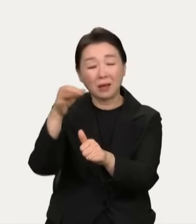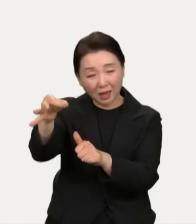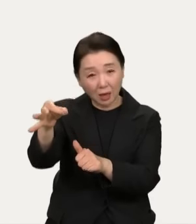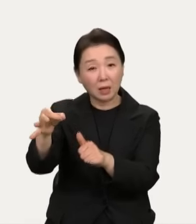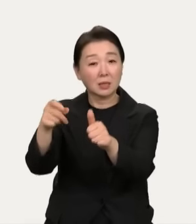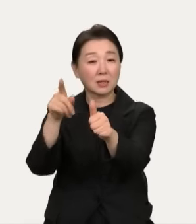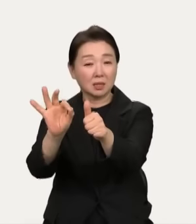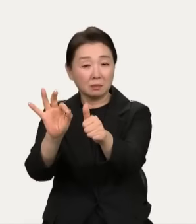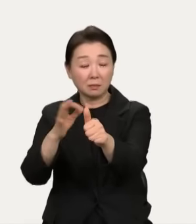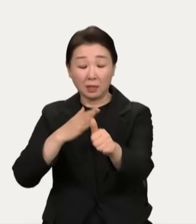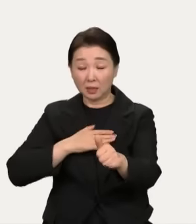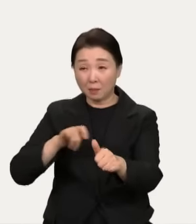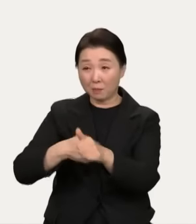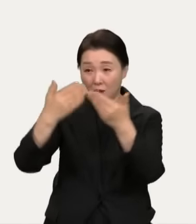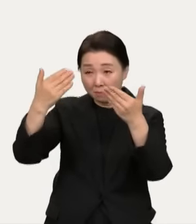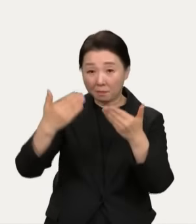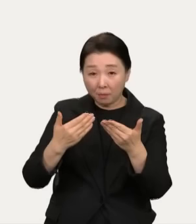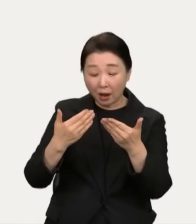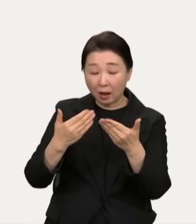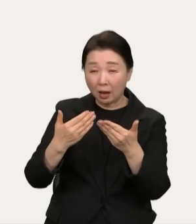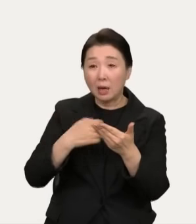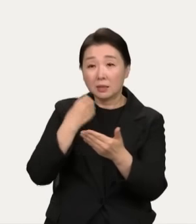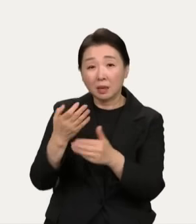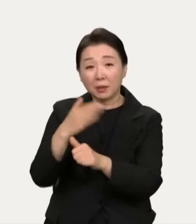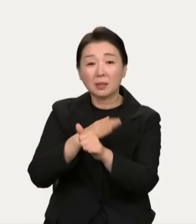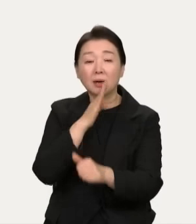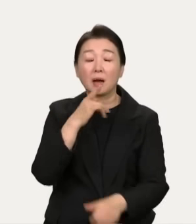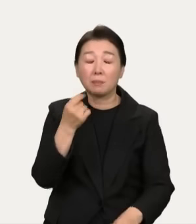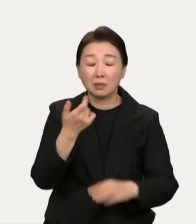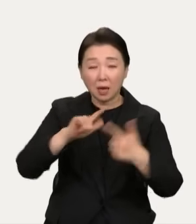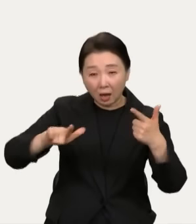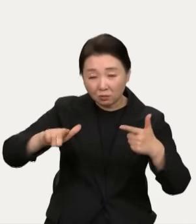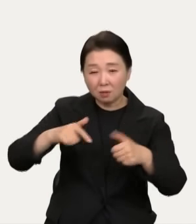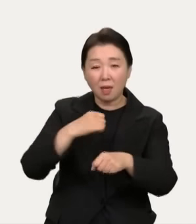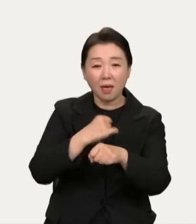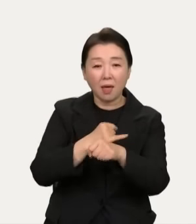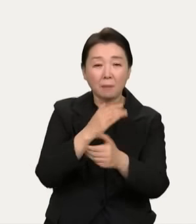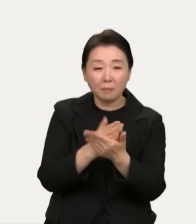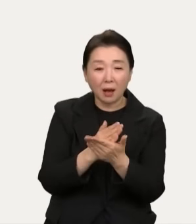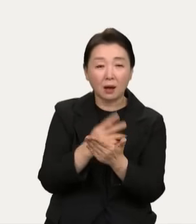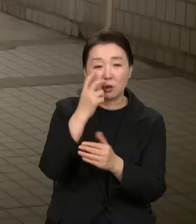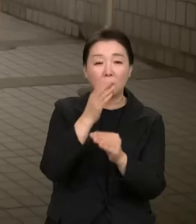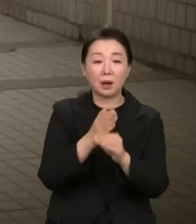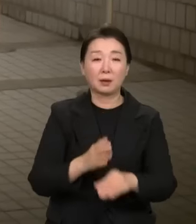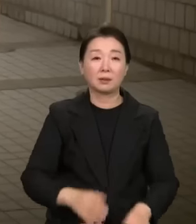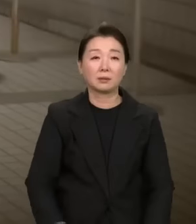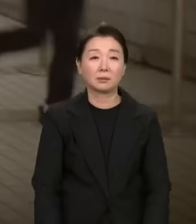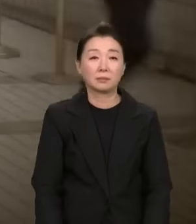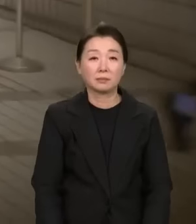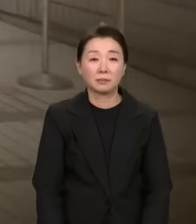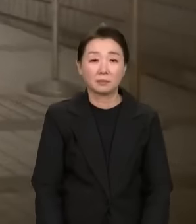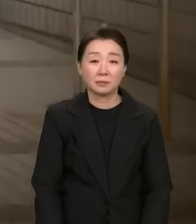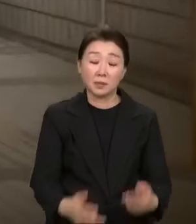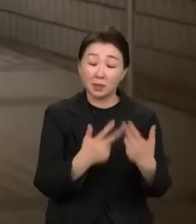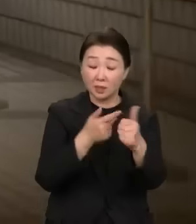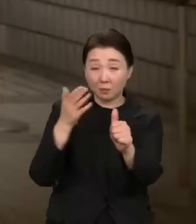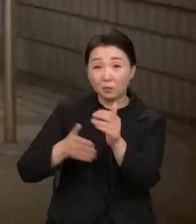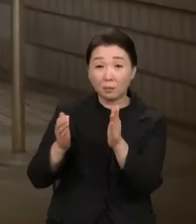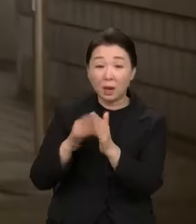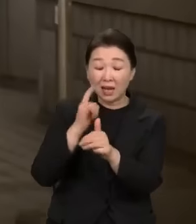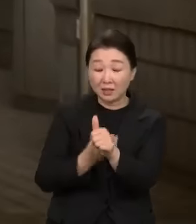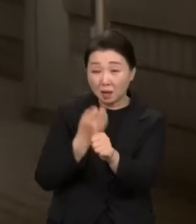JTBC에 본인만 벌받으려고 자백한 상황이 됐다며 항소 여부를 검토하는 중이라고 밝혔습니다. 이 대표의 부탁을 받아